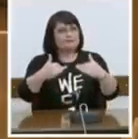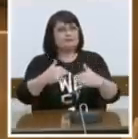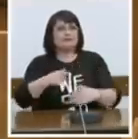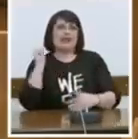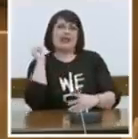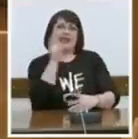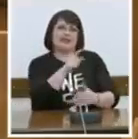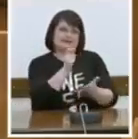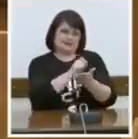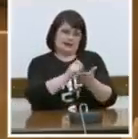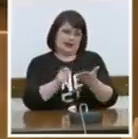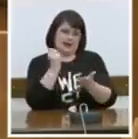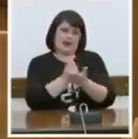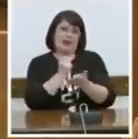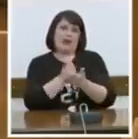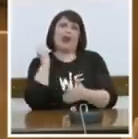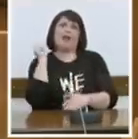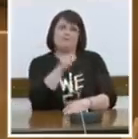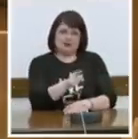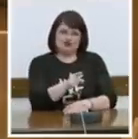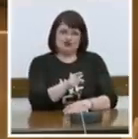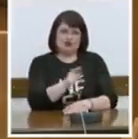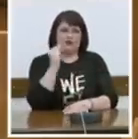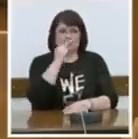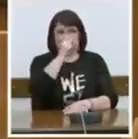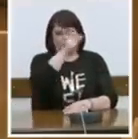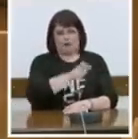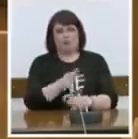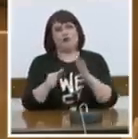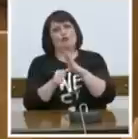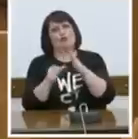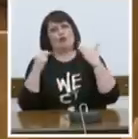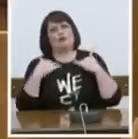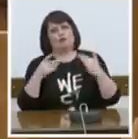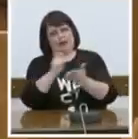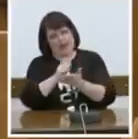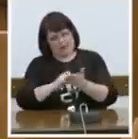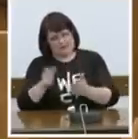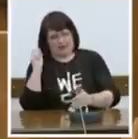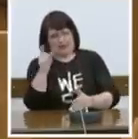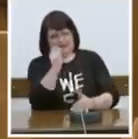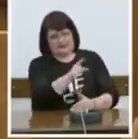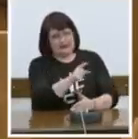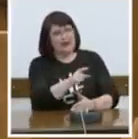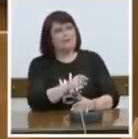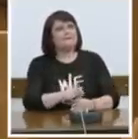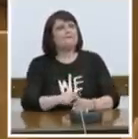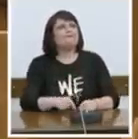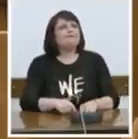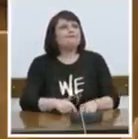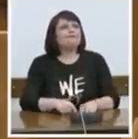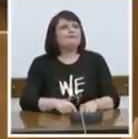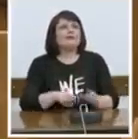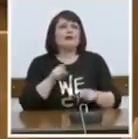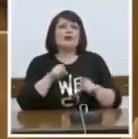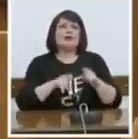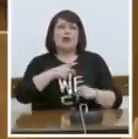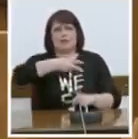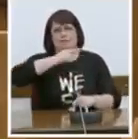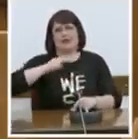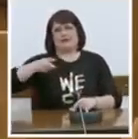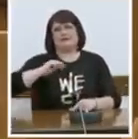μία επιστολή προς τον κύριο Πρωθυπουργό και στον κύριο Πρόεδρο της Βουλής. Δεν πήρα κάποια απάντηση.